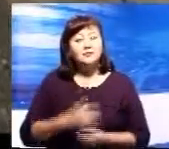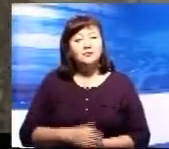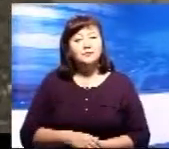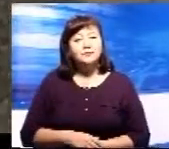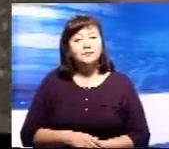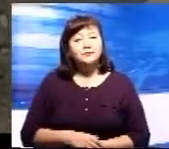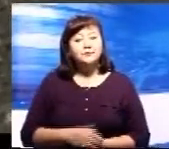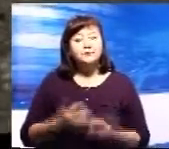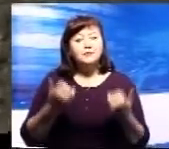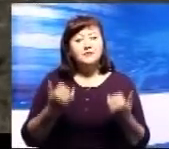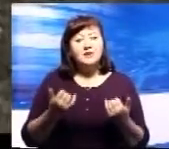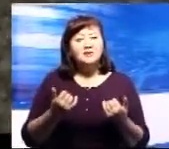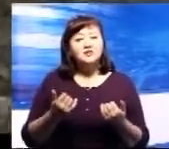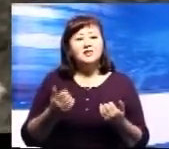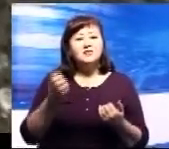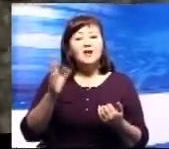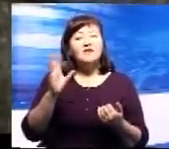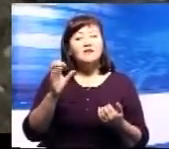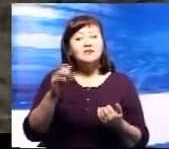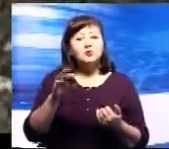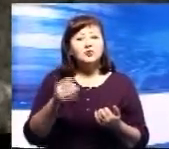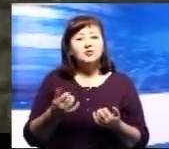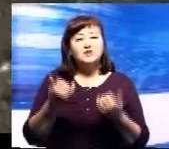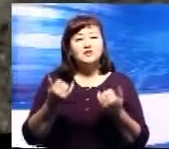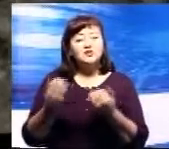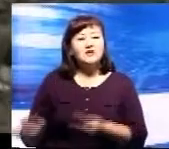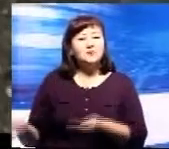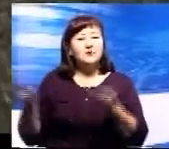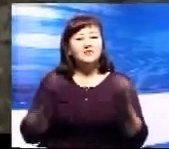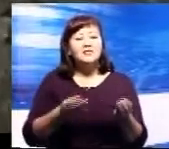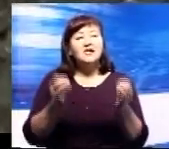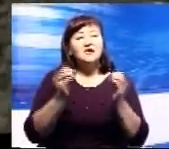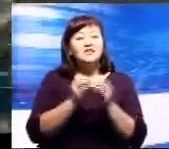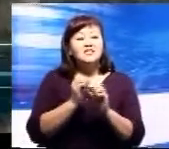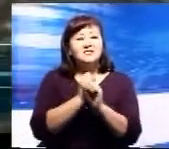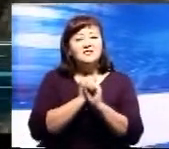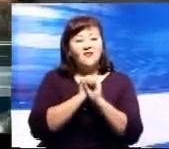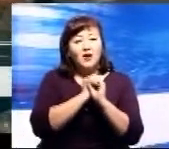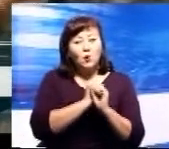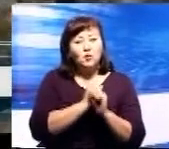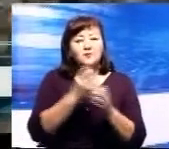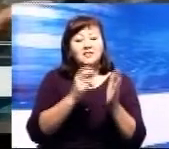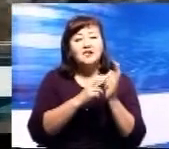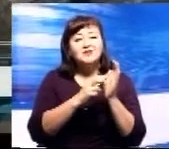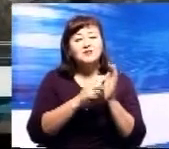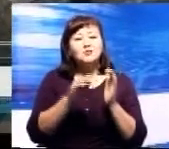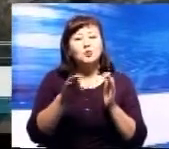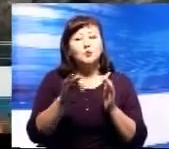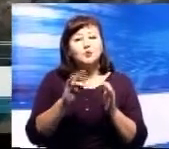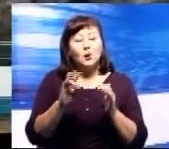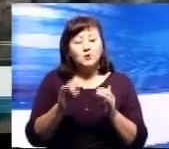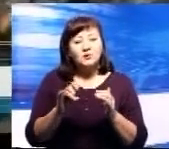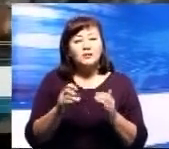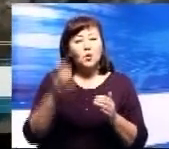На данный угольный склад, расположенный в восточном поселке, только что поступило 10 вагонов угля. Это 700 тонн твердого